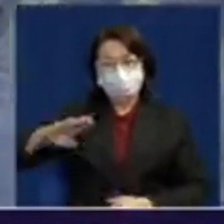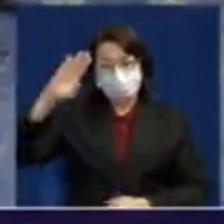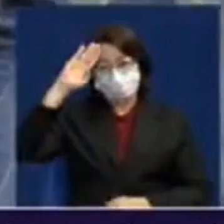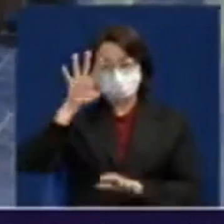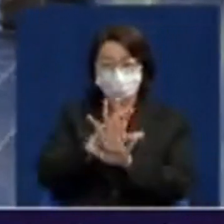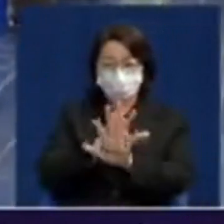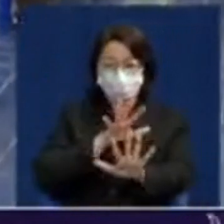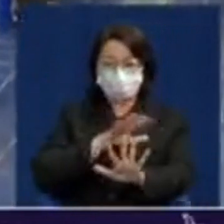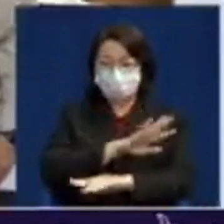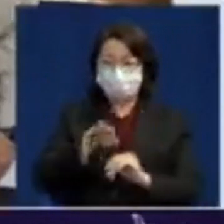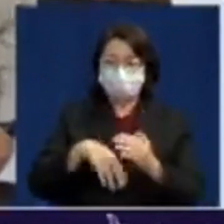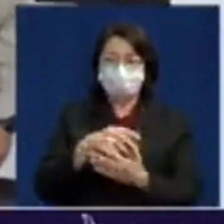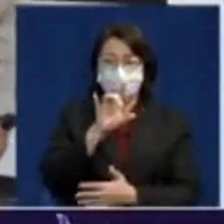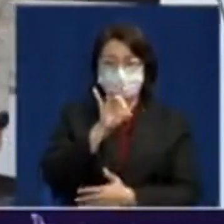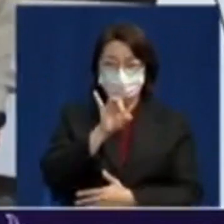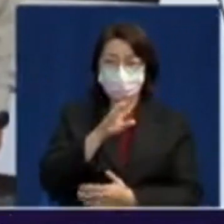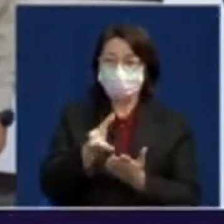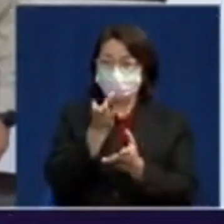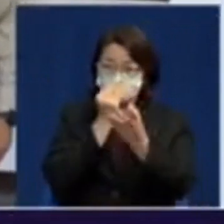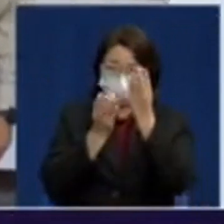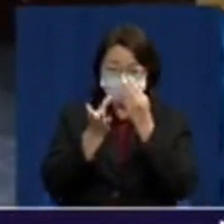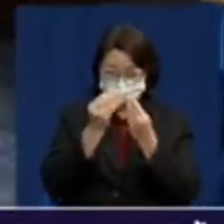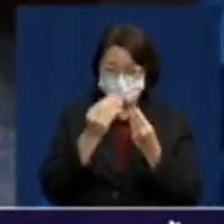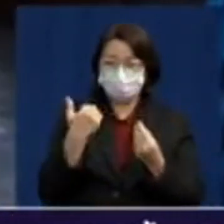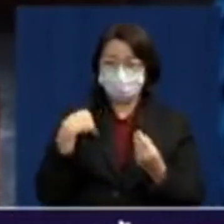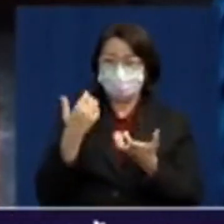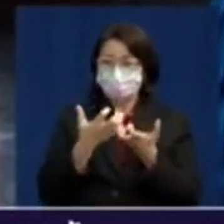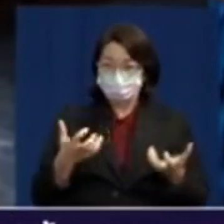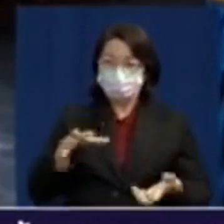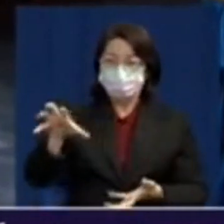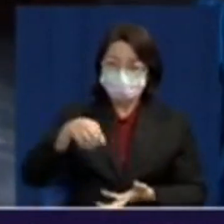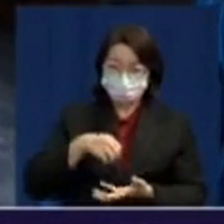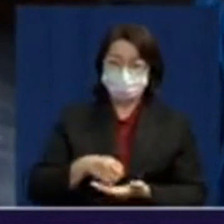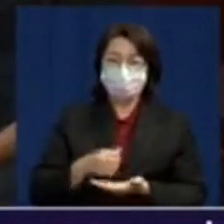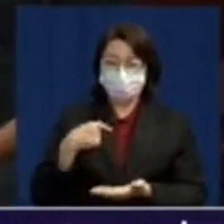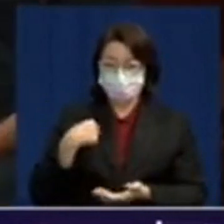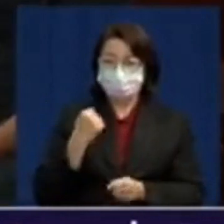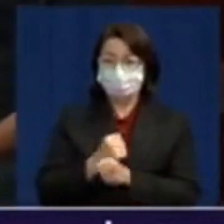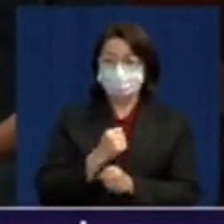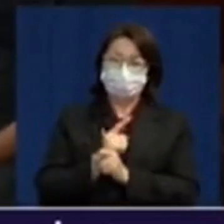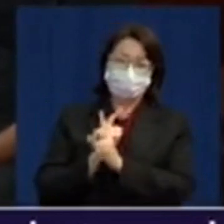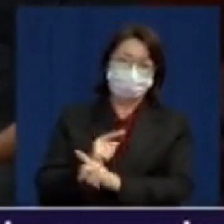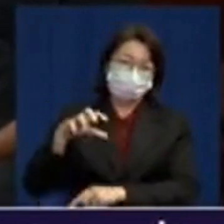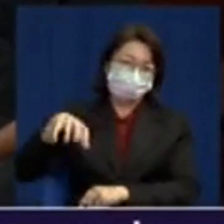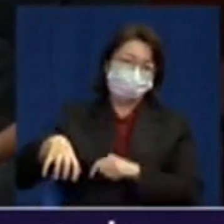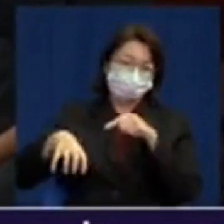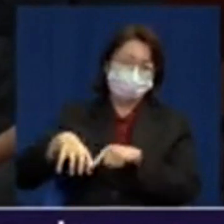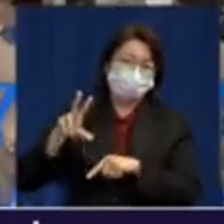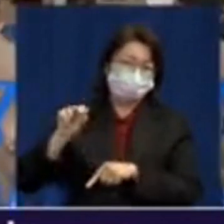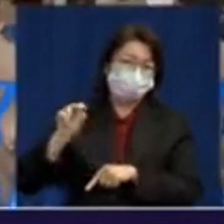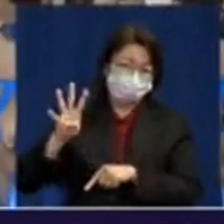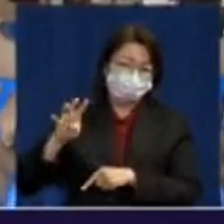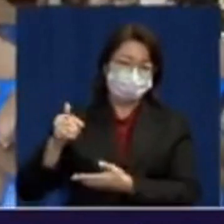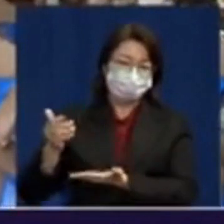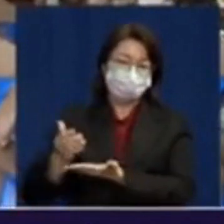วมทั้งหมด160แห่งโดยแบ่งออกเป็นสังกัดของกองกำกับการตำรวจตะเวนชายแดนที่34